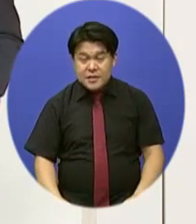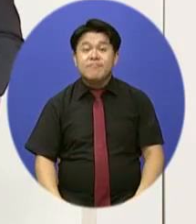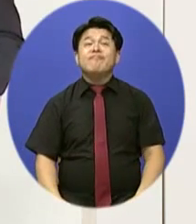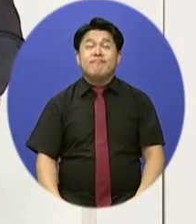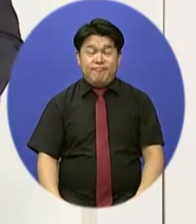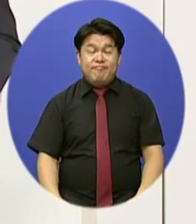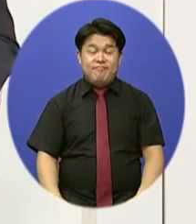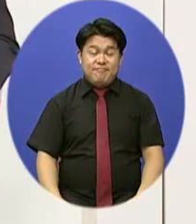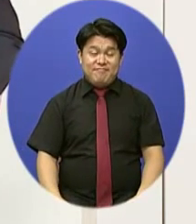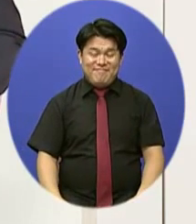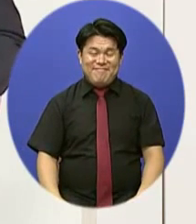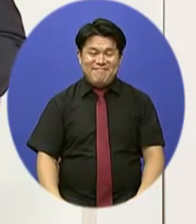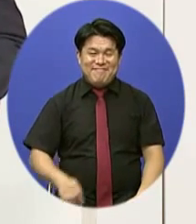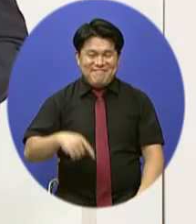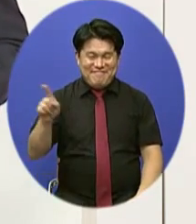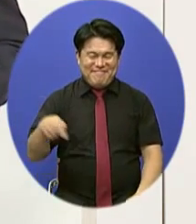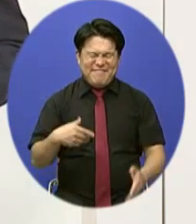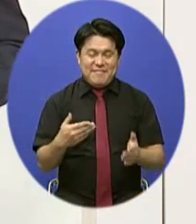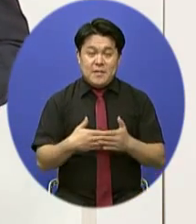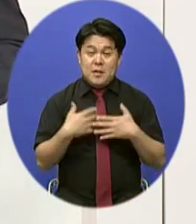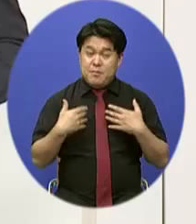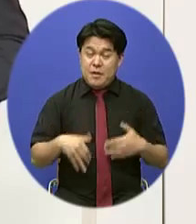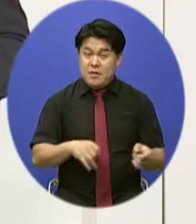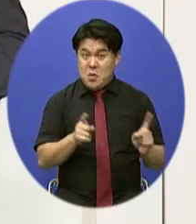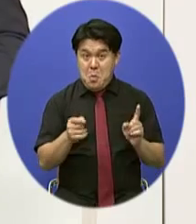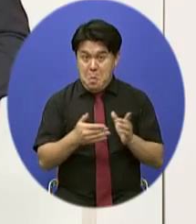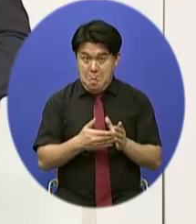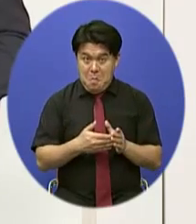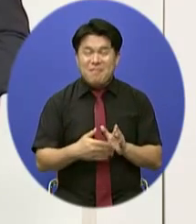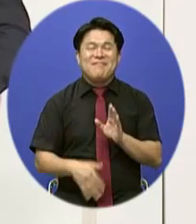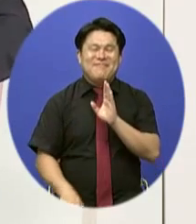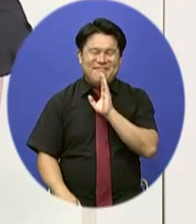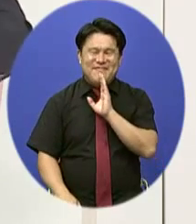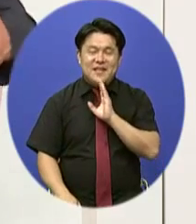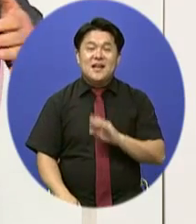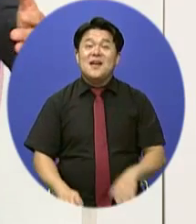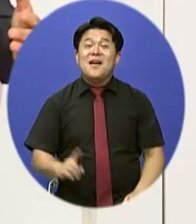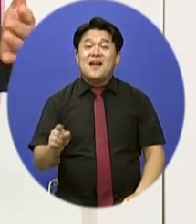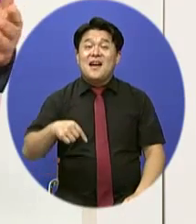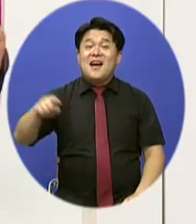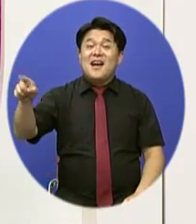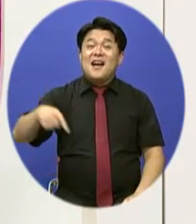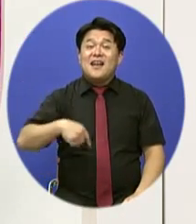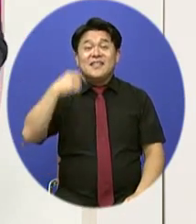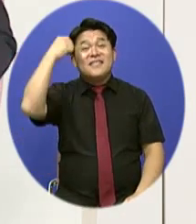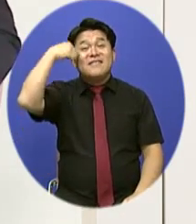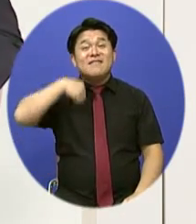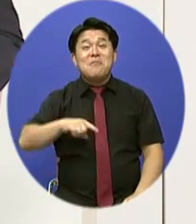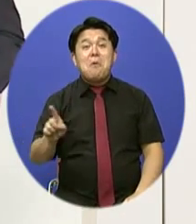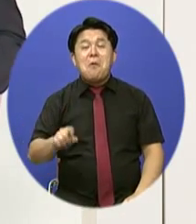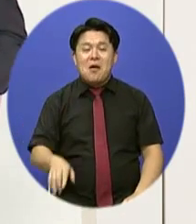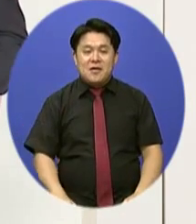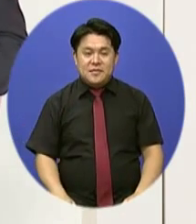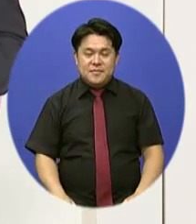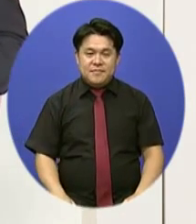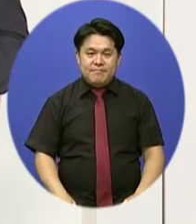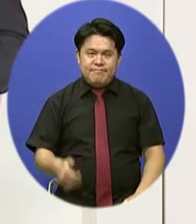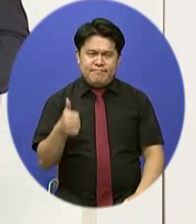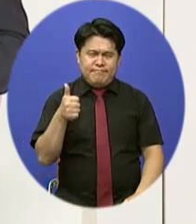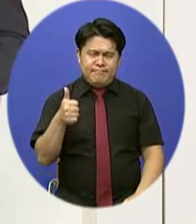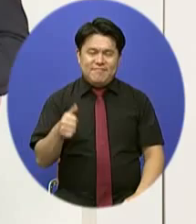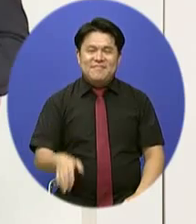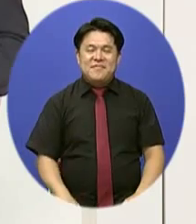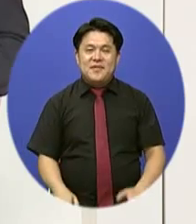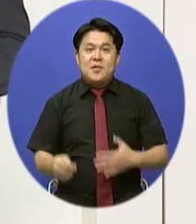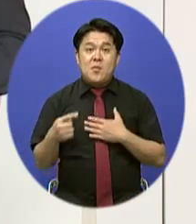예. 아유, 피로 좀 풀으셨나요? 예, 예. 어때요? 다녀오니까 기분이 어떻습니까? 좋습니다.